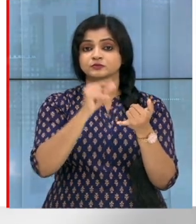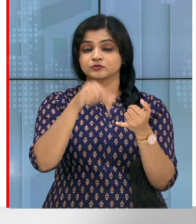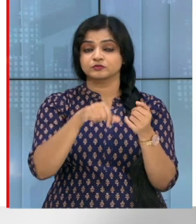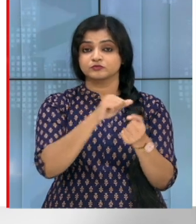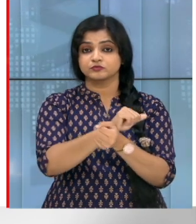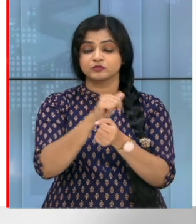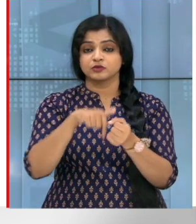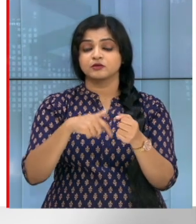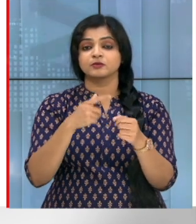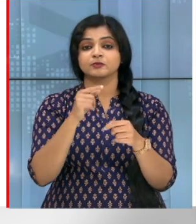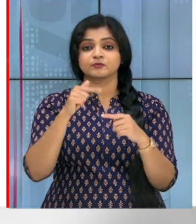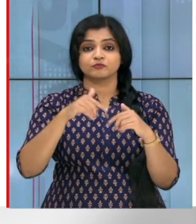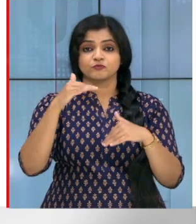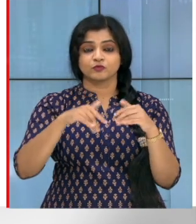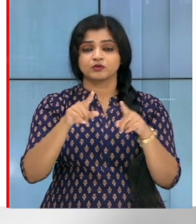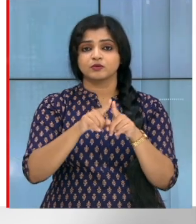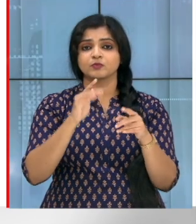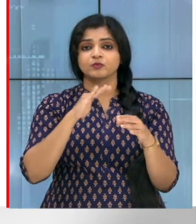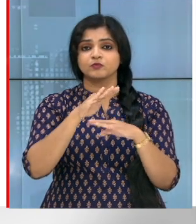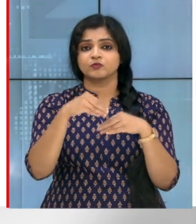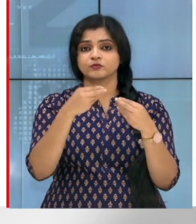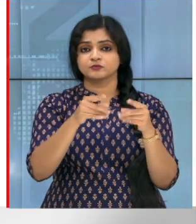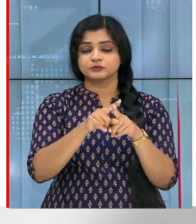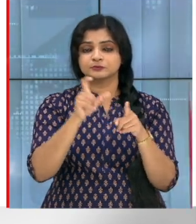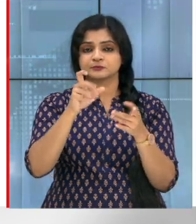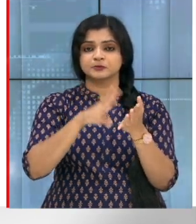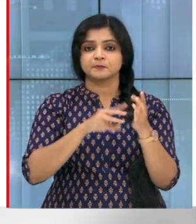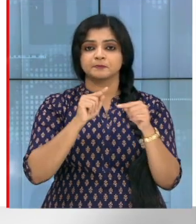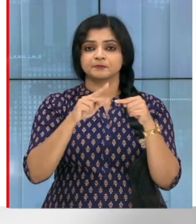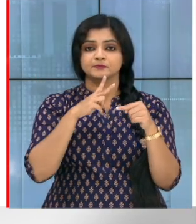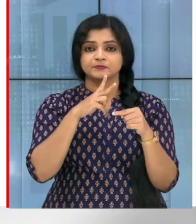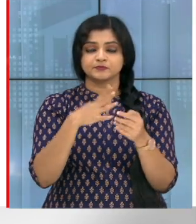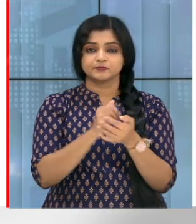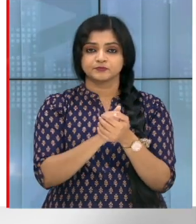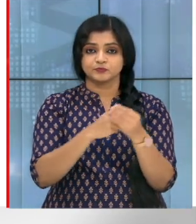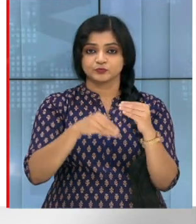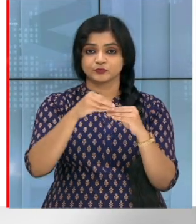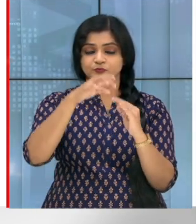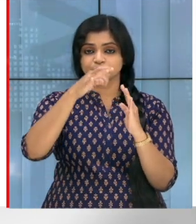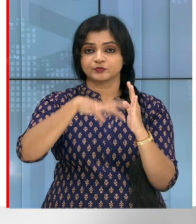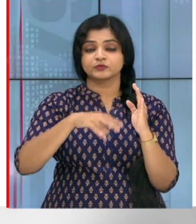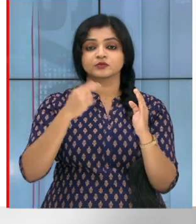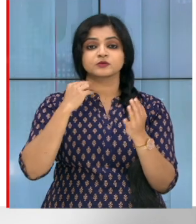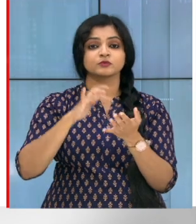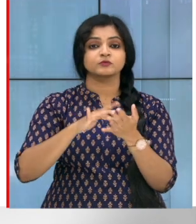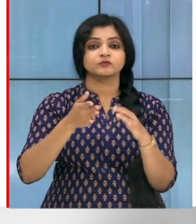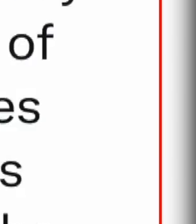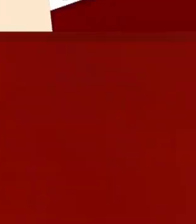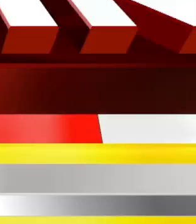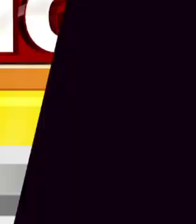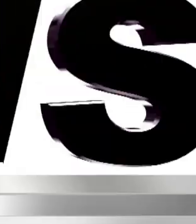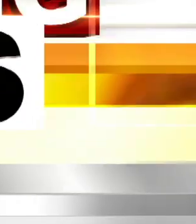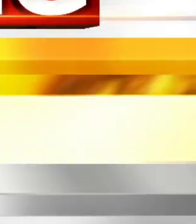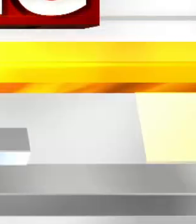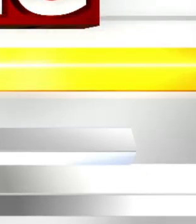ജനാധിപത്യത്തോടുള്ള കടന്നാക്രമണവുമാണെന്ന് മുഖ്യമന്ത്രി കുറ്റപ്പെടുത്തി. ആദിൽ പാലോട് ചേരുന്നുണ്ട് തിരുവനന്തപുരത്ത് നിന്ന്. ആദിൽ,